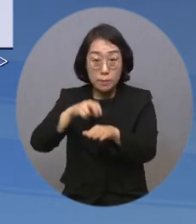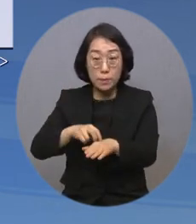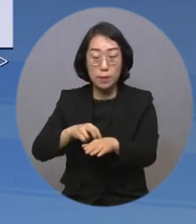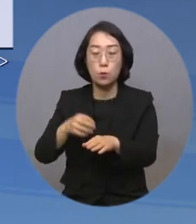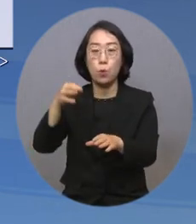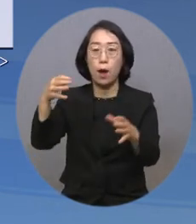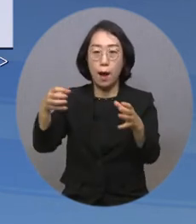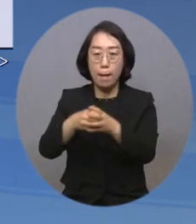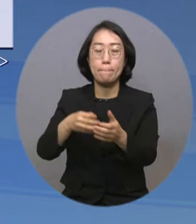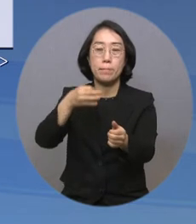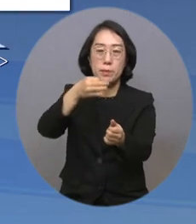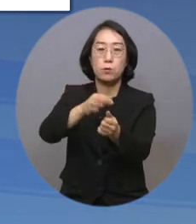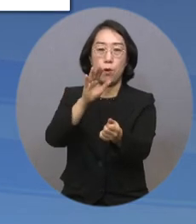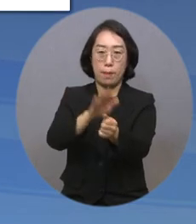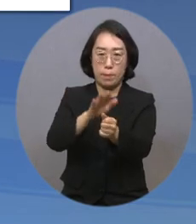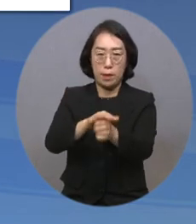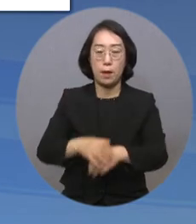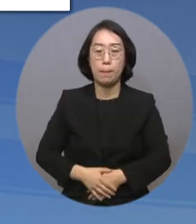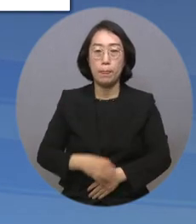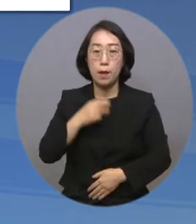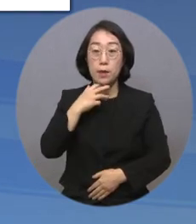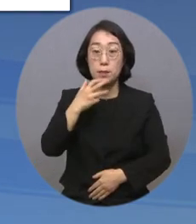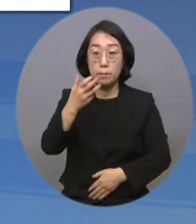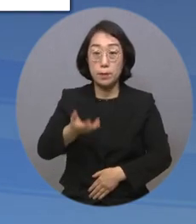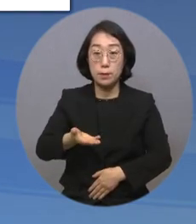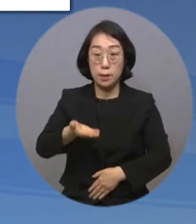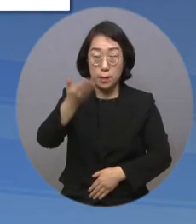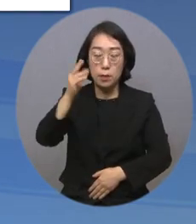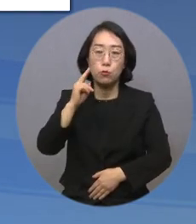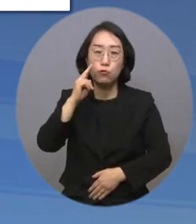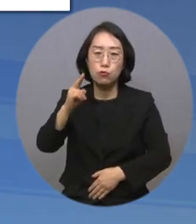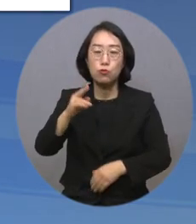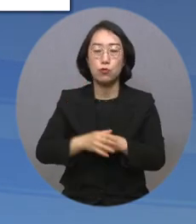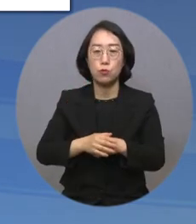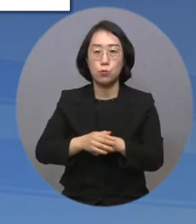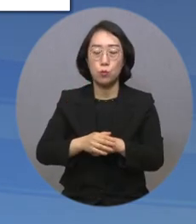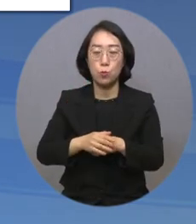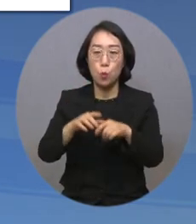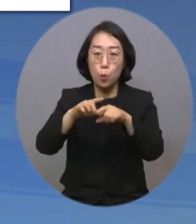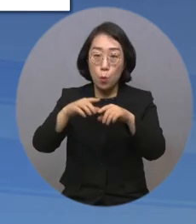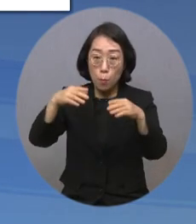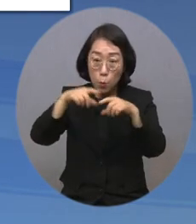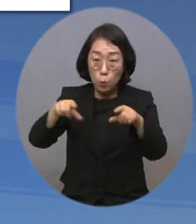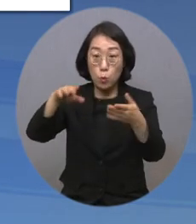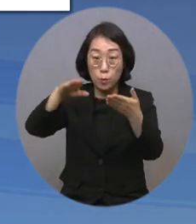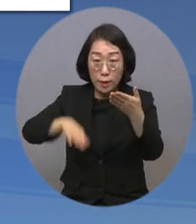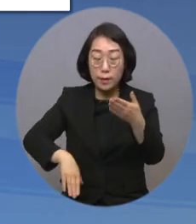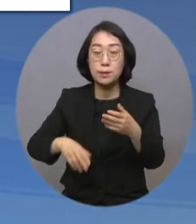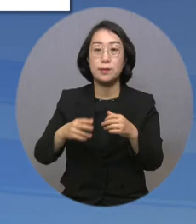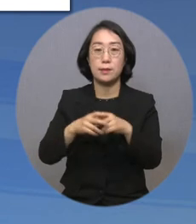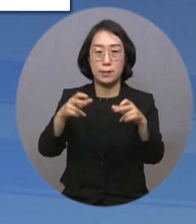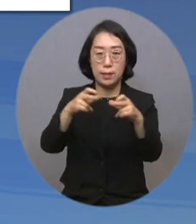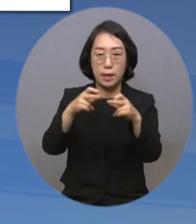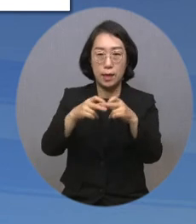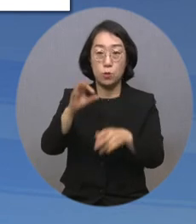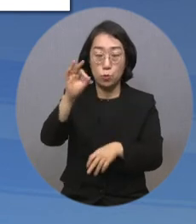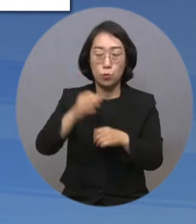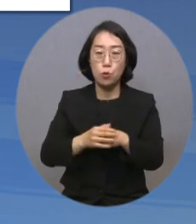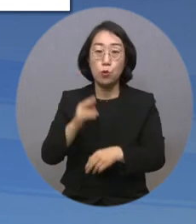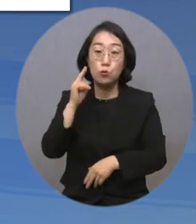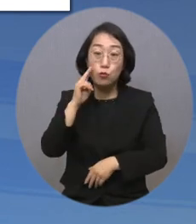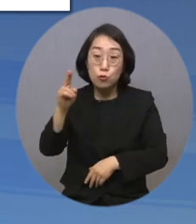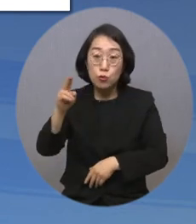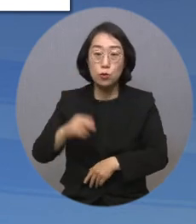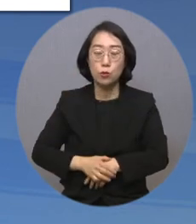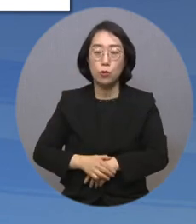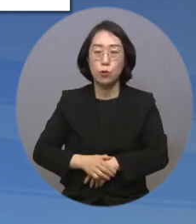지원합니다. 만 18세 미만 중증, 경증, 장애아동 수당 지원을 확대해 단가는 중증은